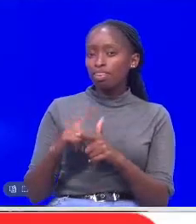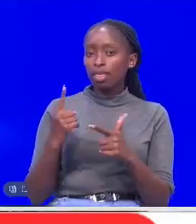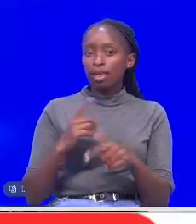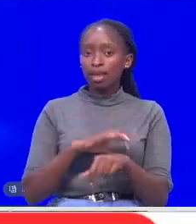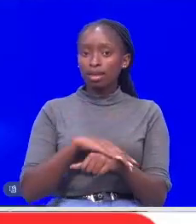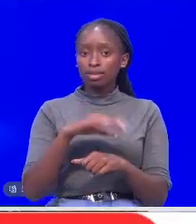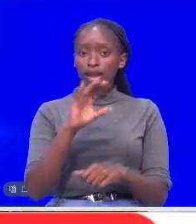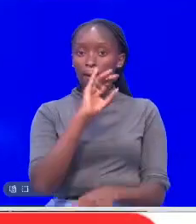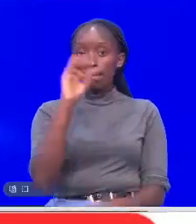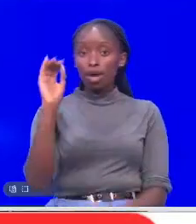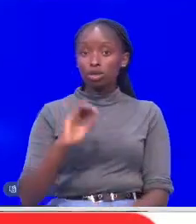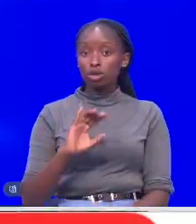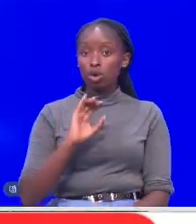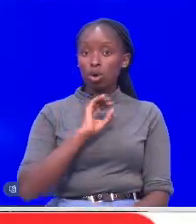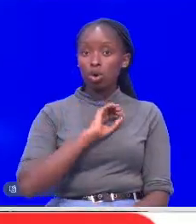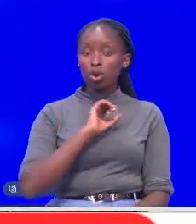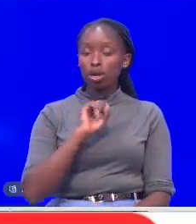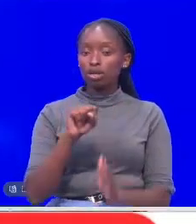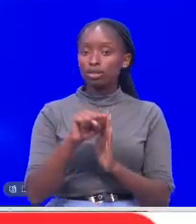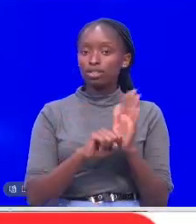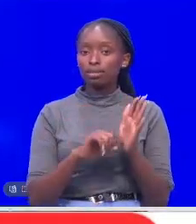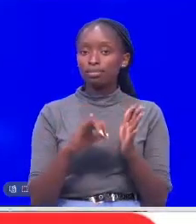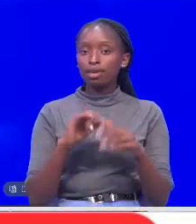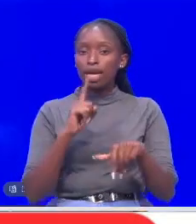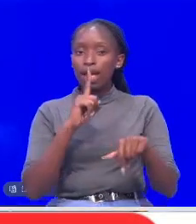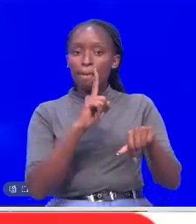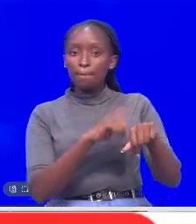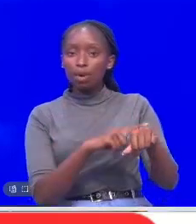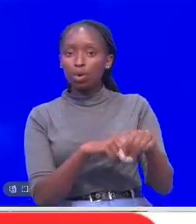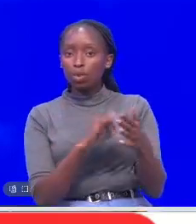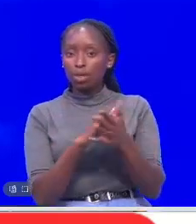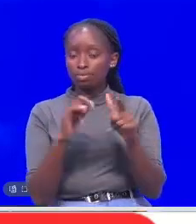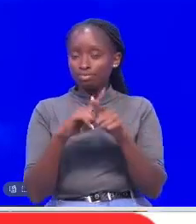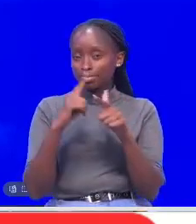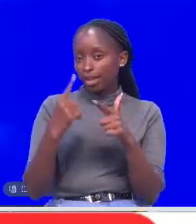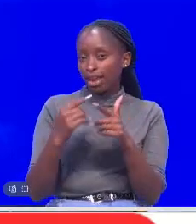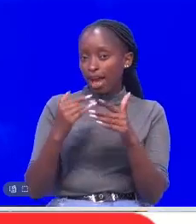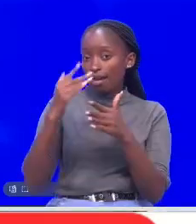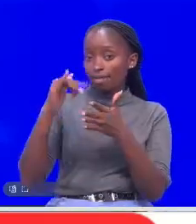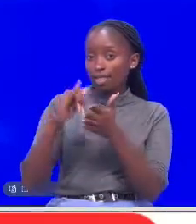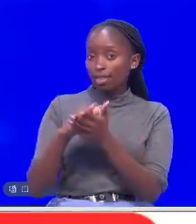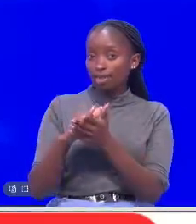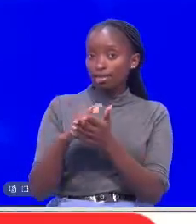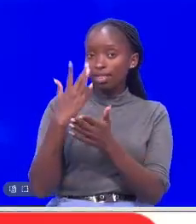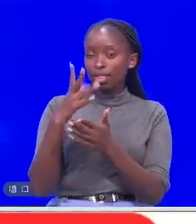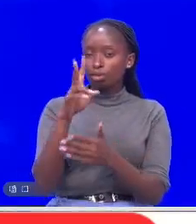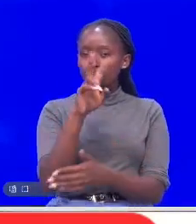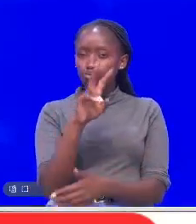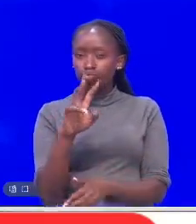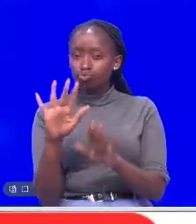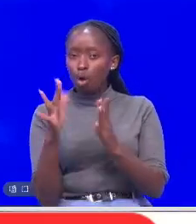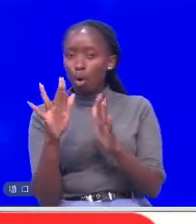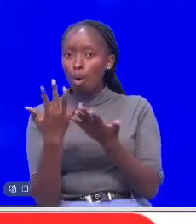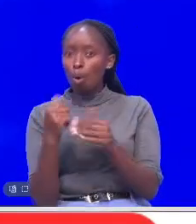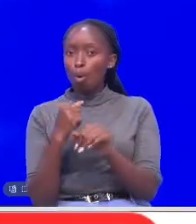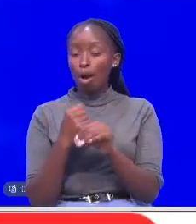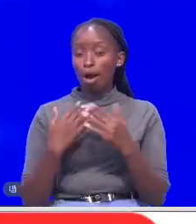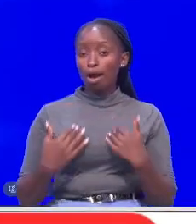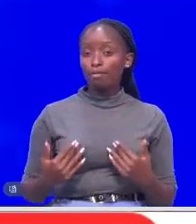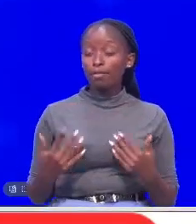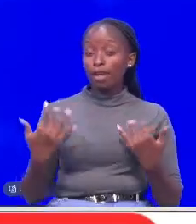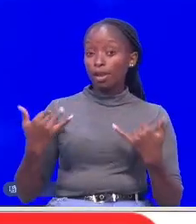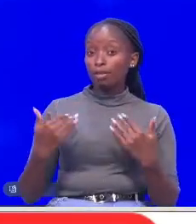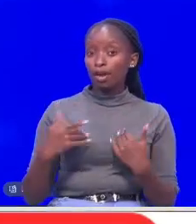of ownership in terms of that period, and then after that it can be reviewed. Kwa sasa bado wa Kenya